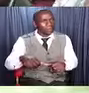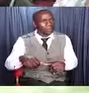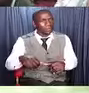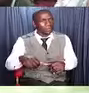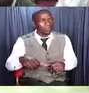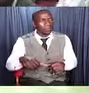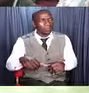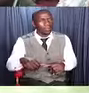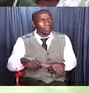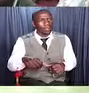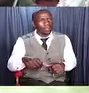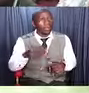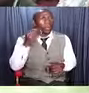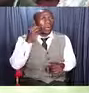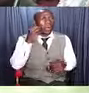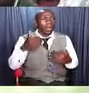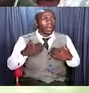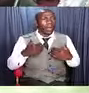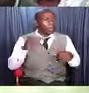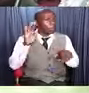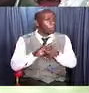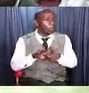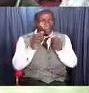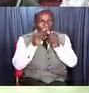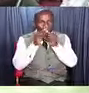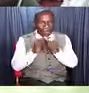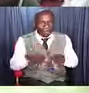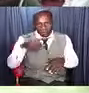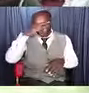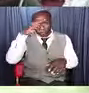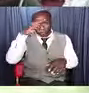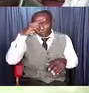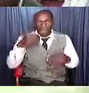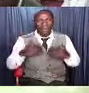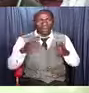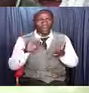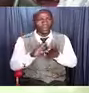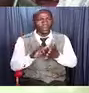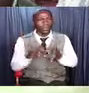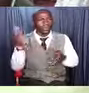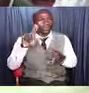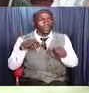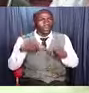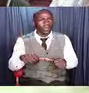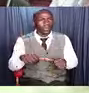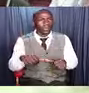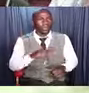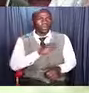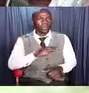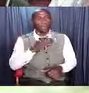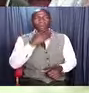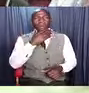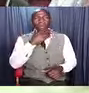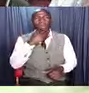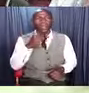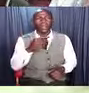to remain. Hata mji huu umejaa baraka na amani. There are so many blessings in mana this place. Maana una mtu aliyekaa. Because there is someone who Baba abides. Baba missionary. The